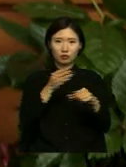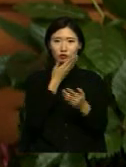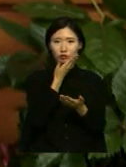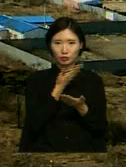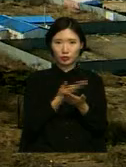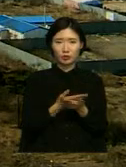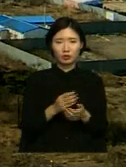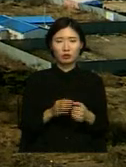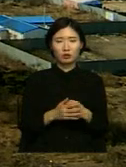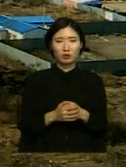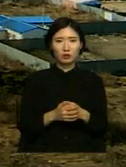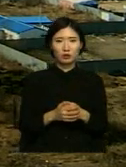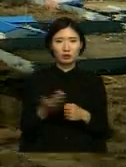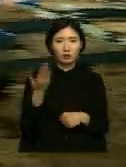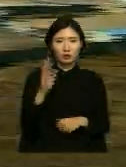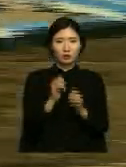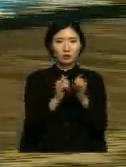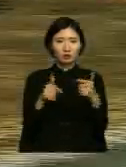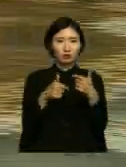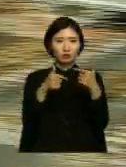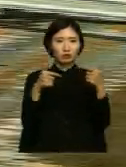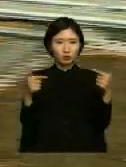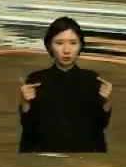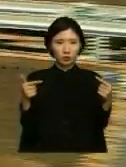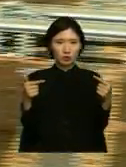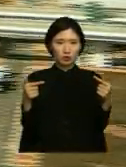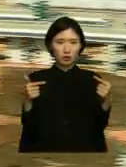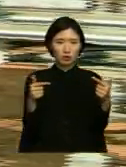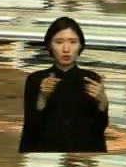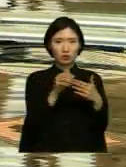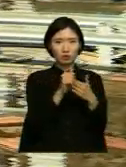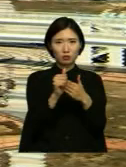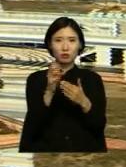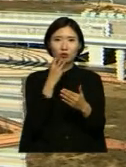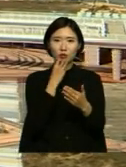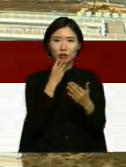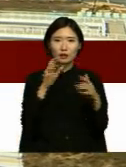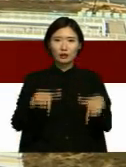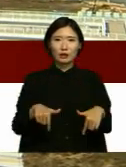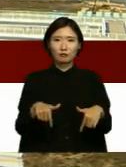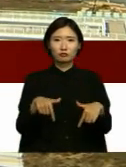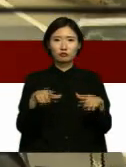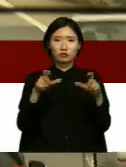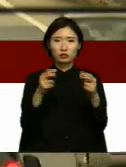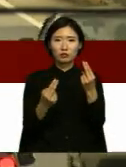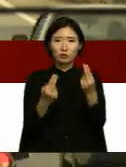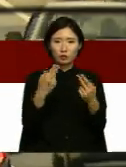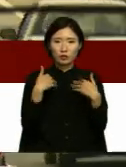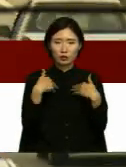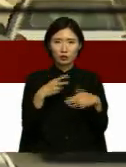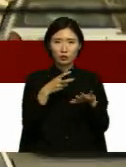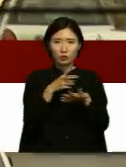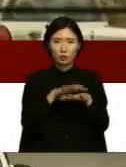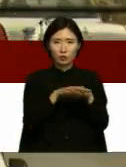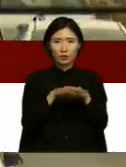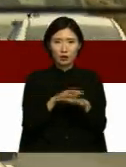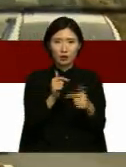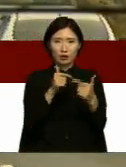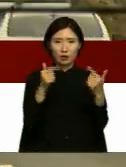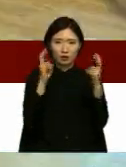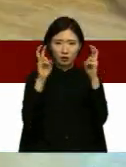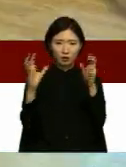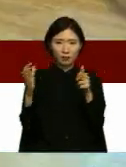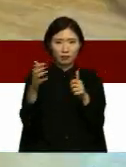말씀드릴 수 있습니다 하지만 인구 증가를 전 이날 호재가 경기 남부지역에 비해 선 부족한 상황 교통망 개선과 기업 유치